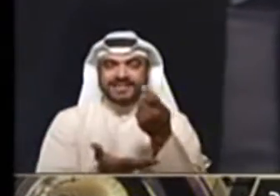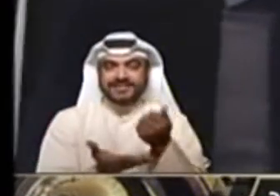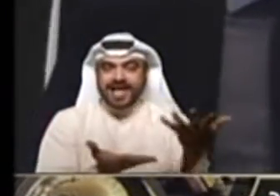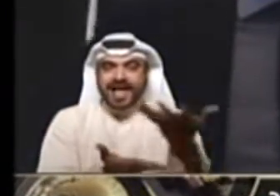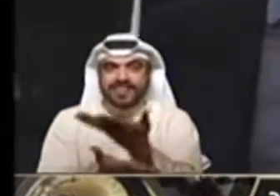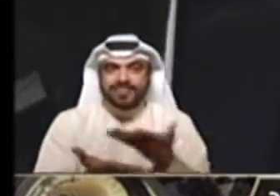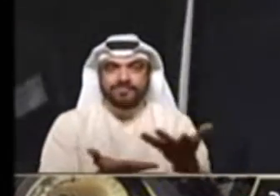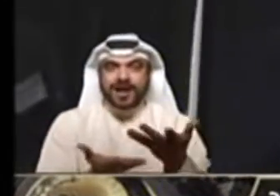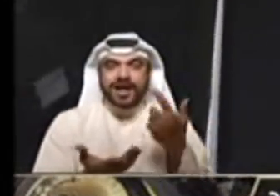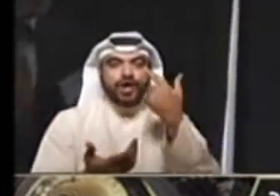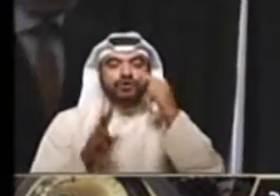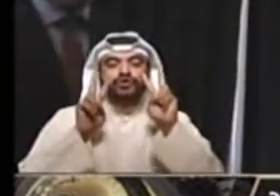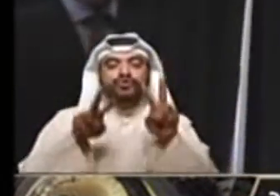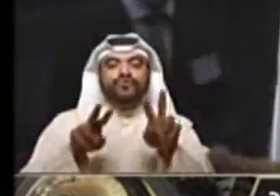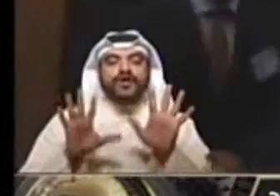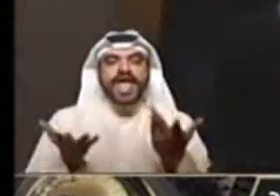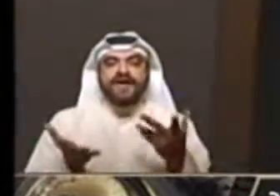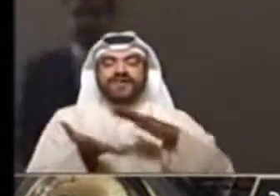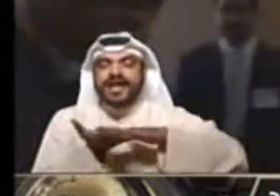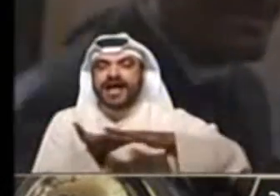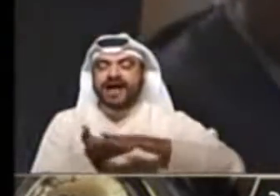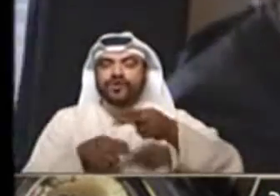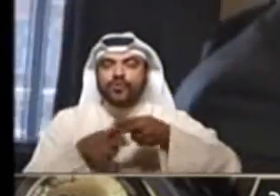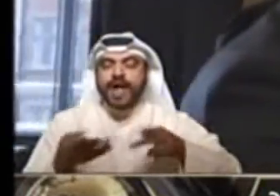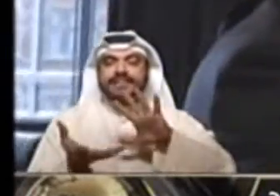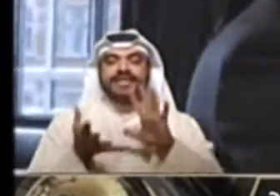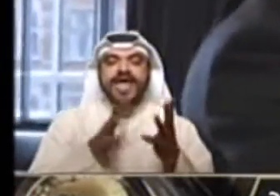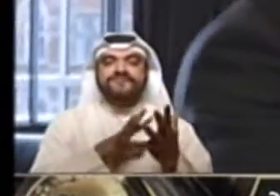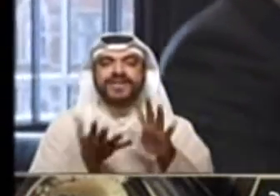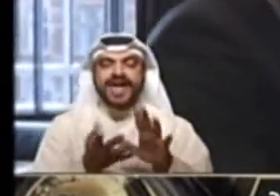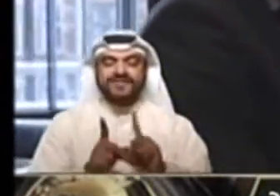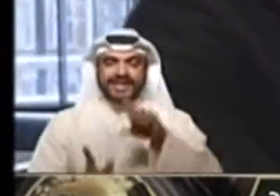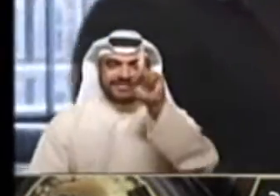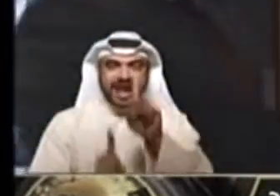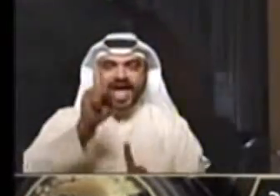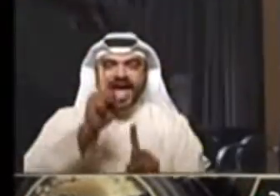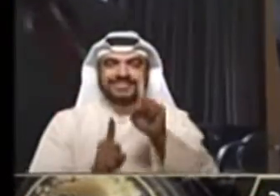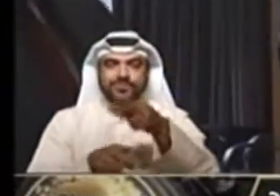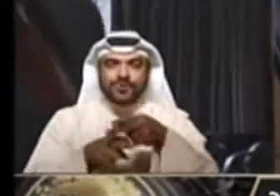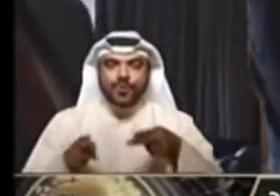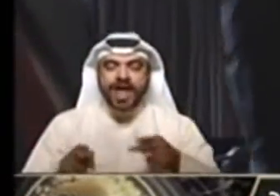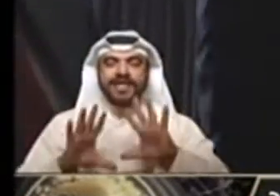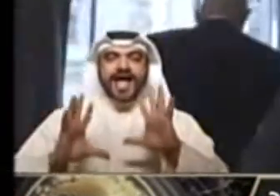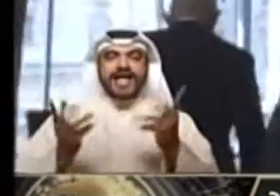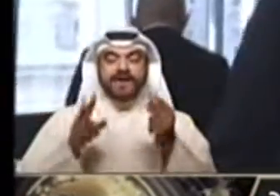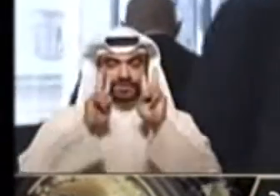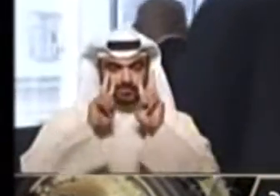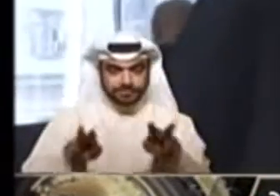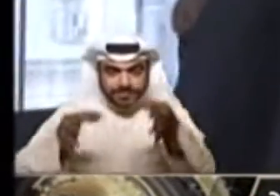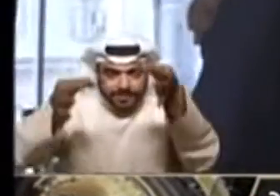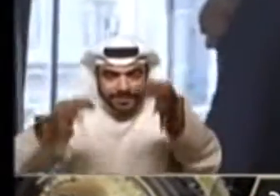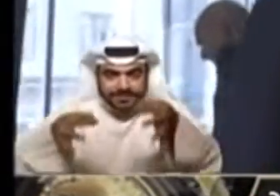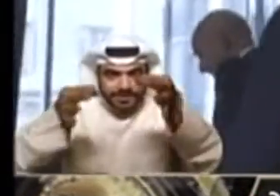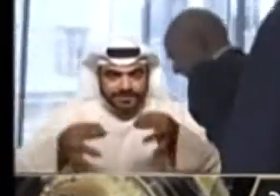مناخ الاستثمار في دولة الكويت، وخصوصا في مجال أسهم الشركات المحلية الكويتية، فضلا عن الاطلاع بصورة أدق على